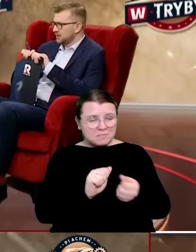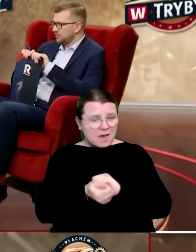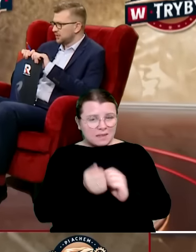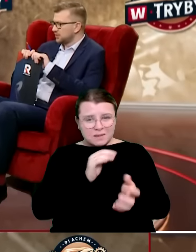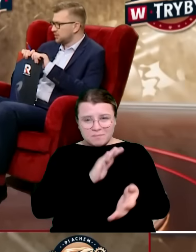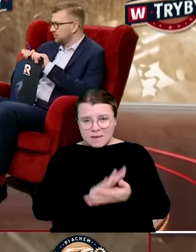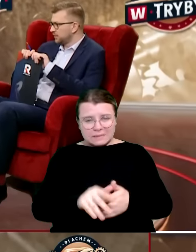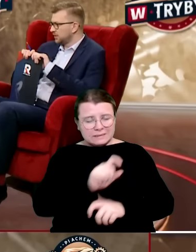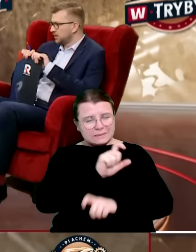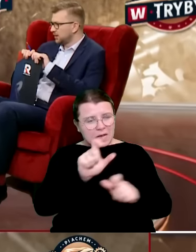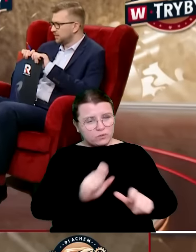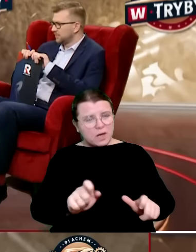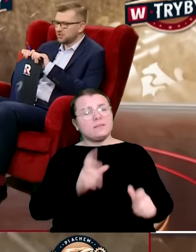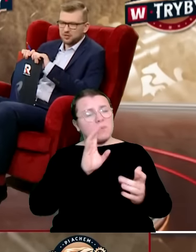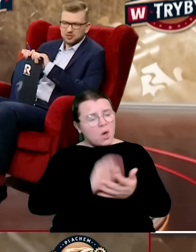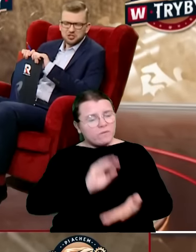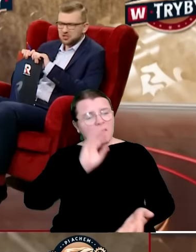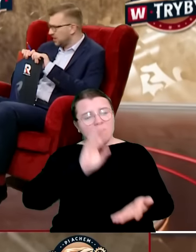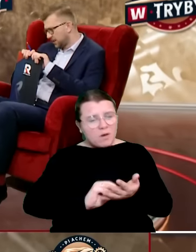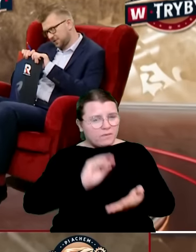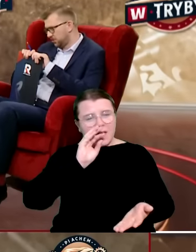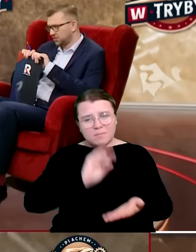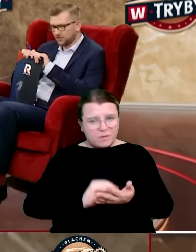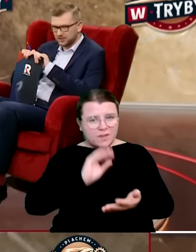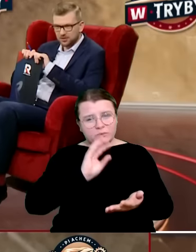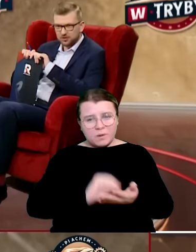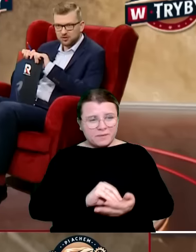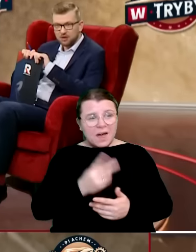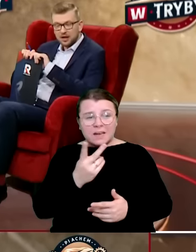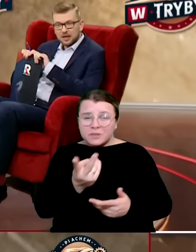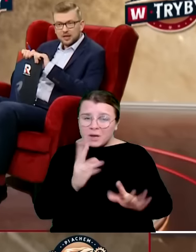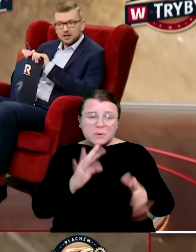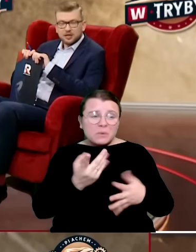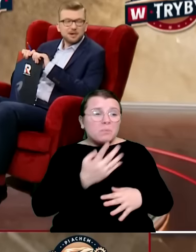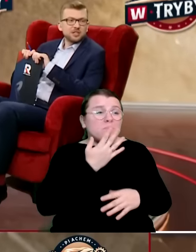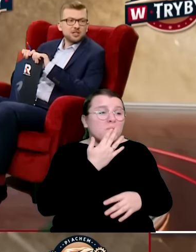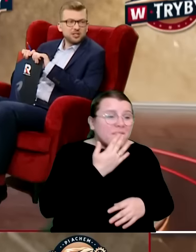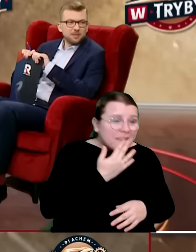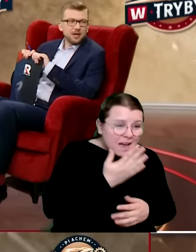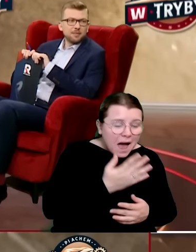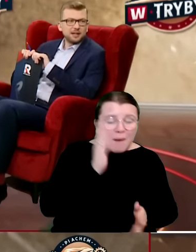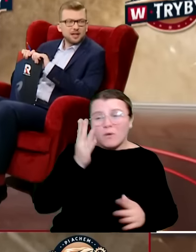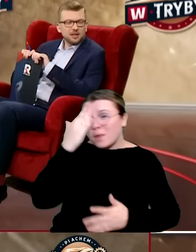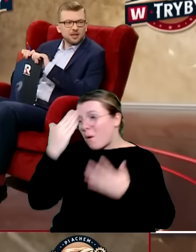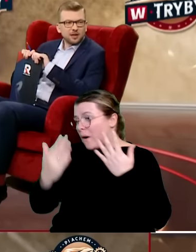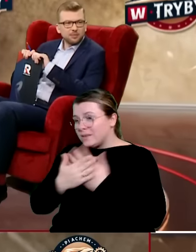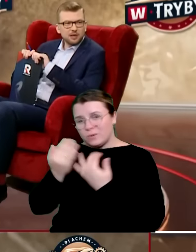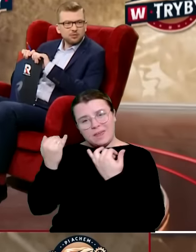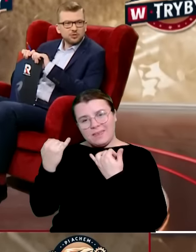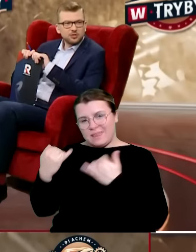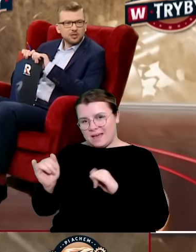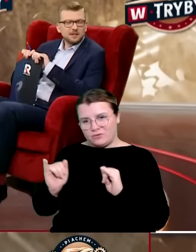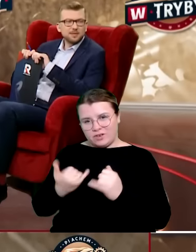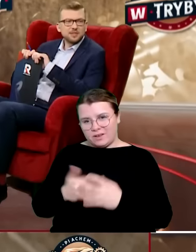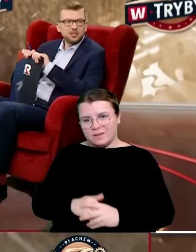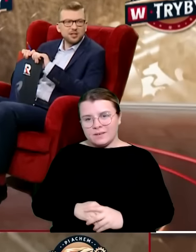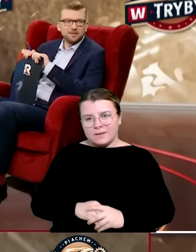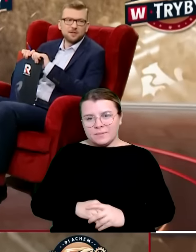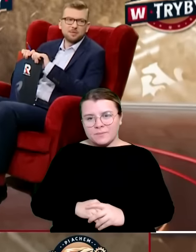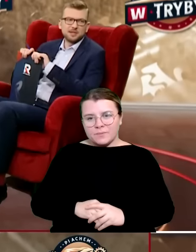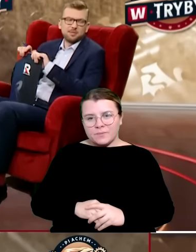niego. Cały czas to, co mówi, ma się nijak z rzeczywistością. Chyba, że ja się czepiam Adrianie Klarenbachu, czy